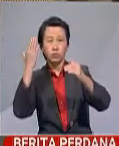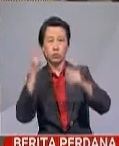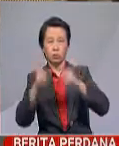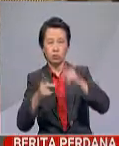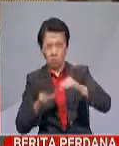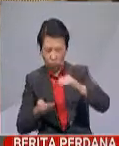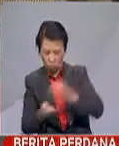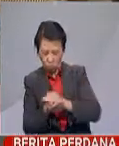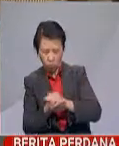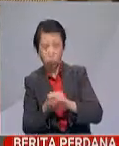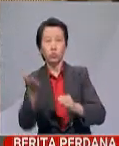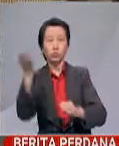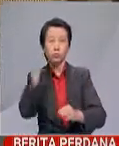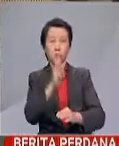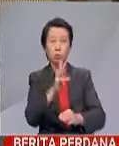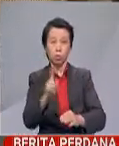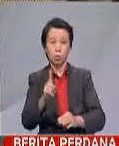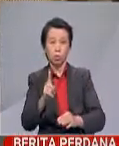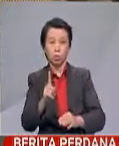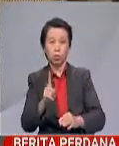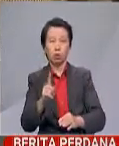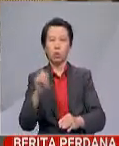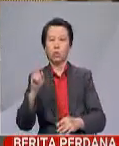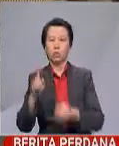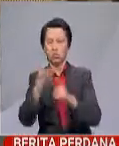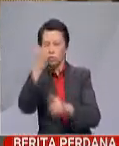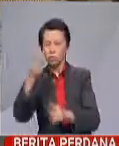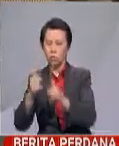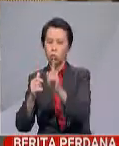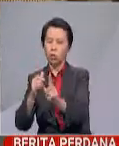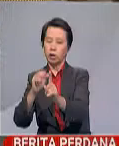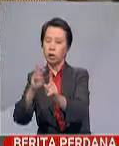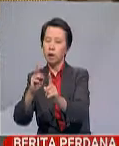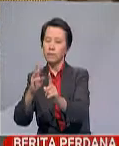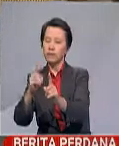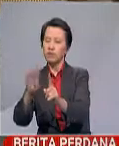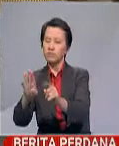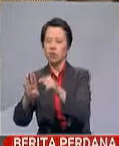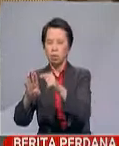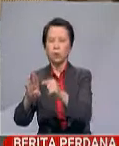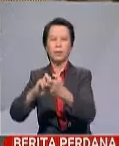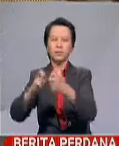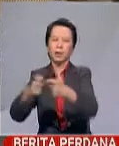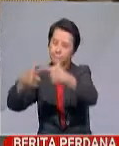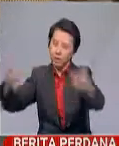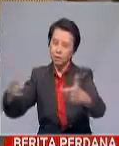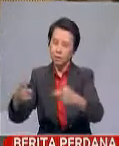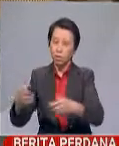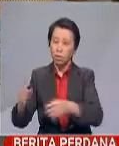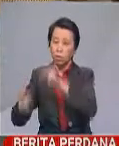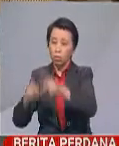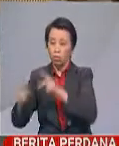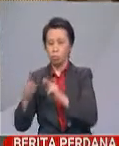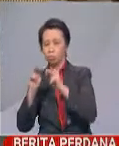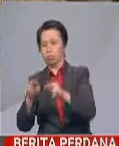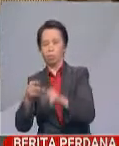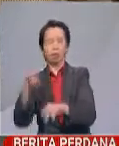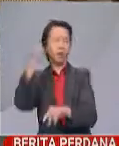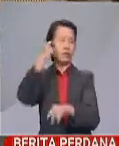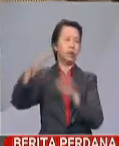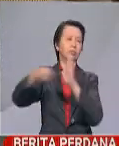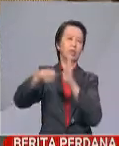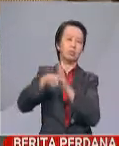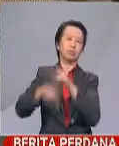persepsi rasuah ini adalah kes 1MDB. Kerana isu ini adalah isu besar. Ianya memberi persepsi negatif kepada masyarakat